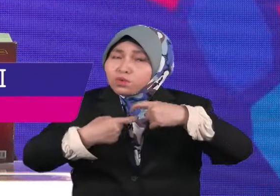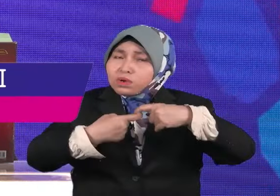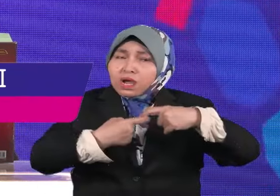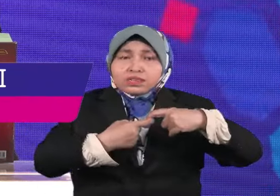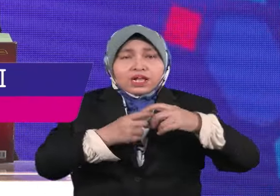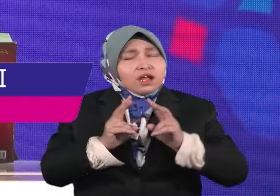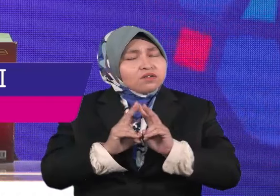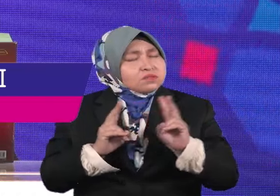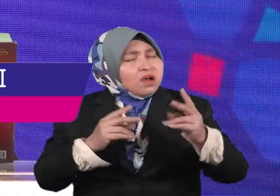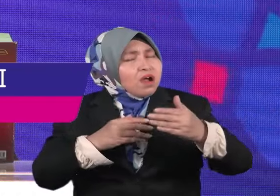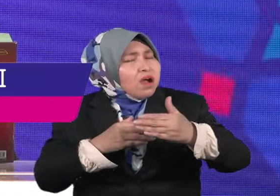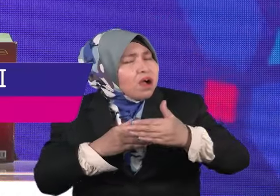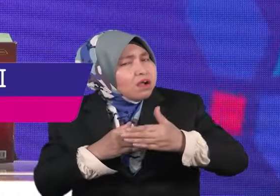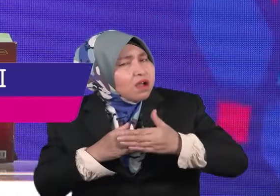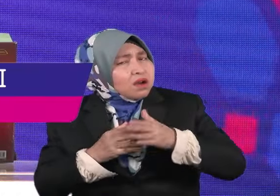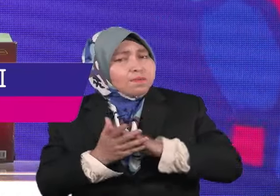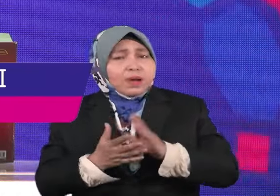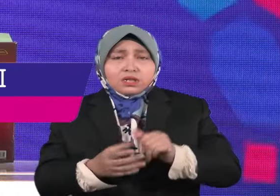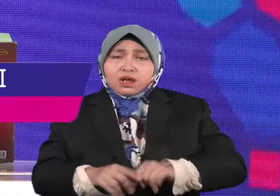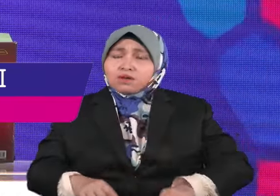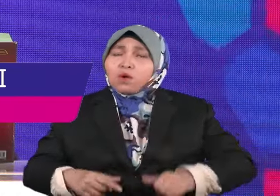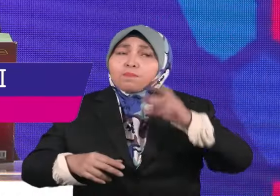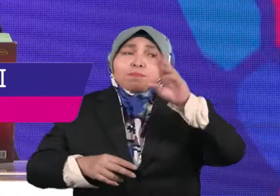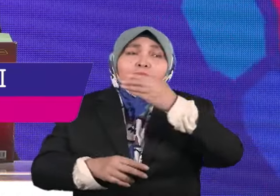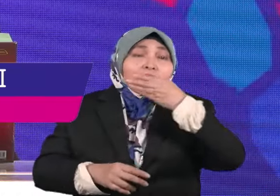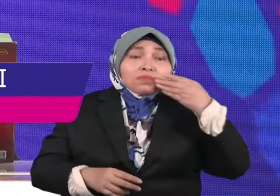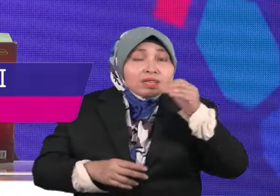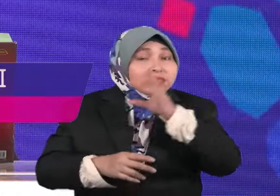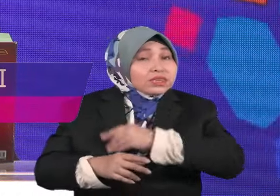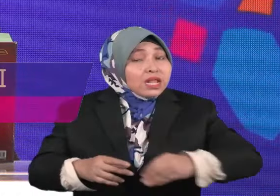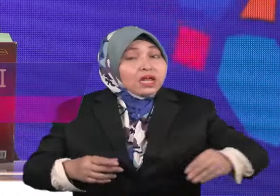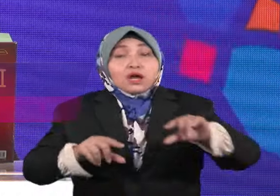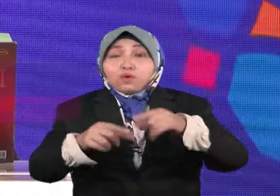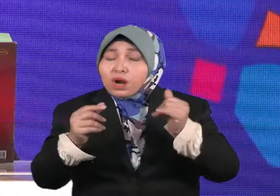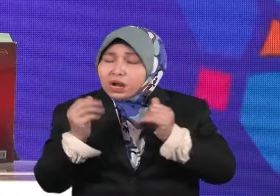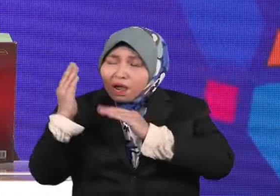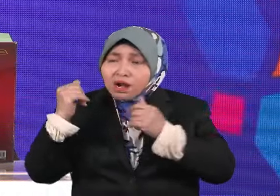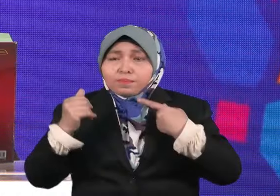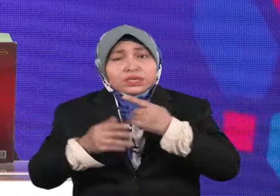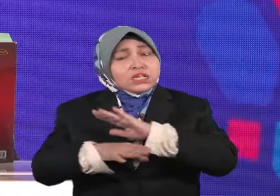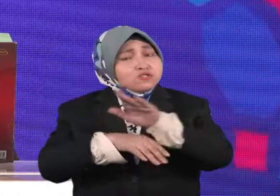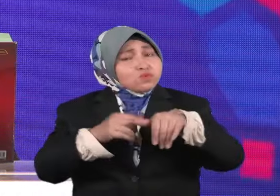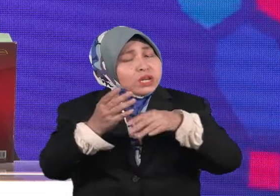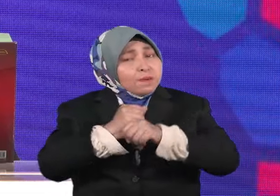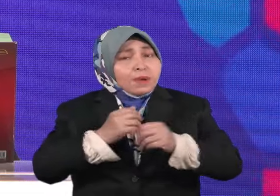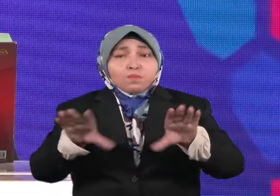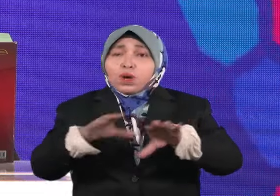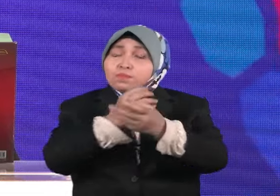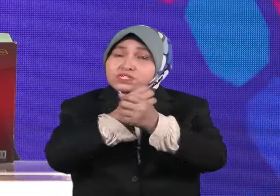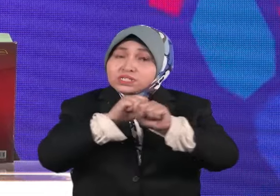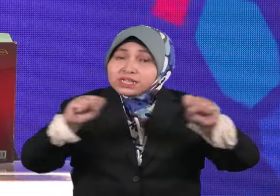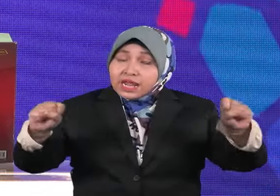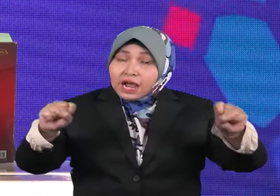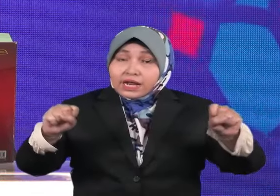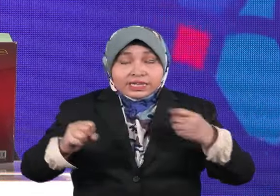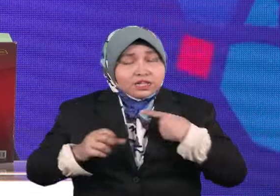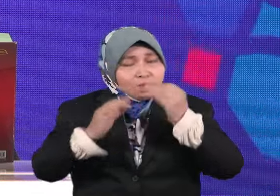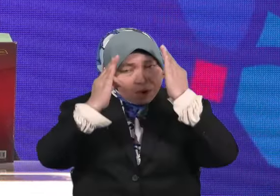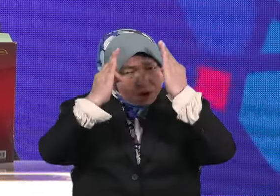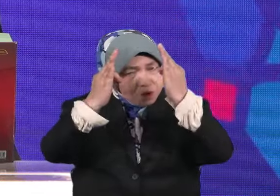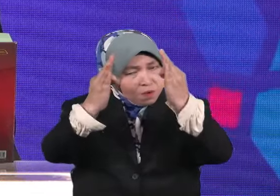sangat rapat Ramadan dan juga Al-Quran. Yang mudah-mudahan kita semua dapat melakukan persediaan kita. Kita dapat